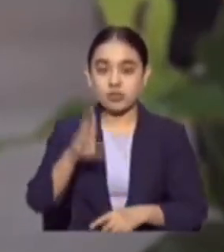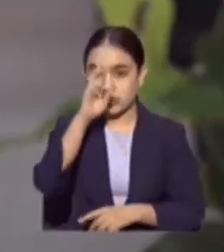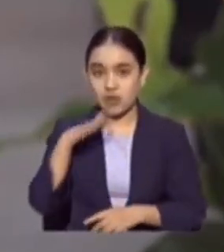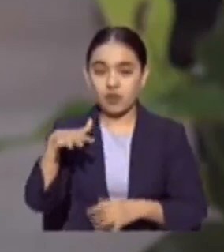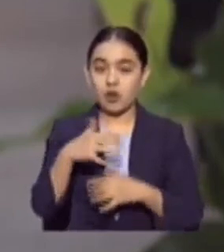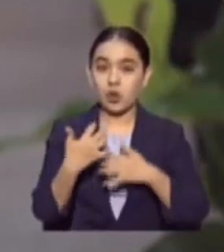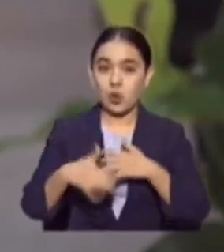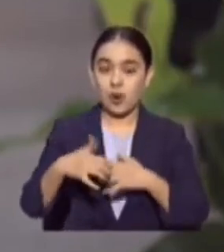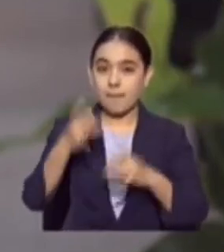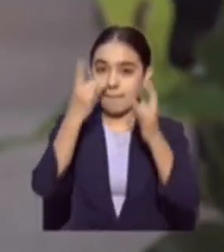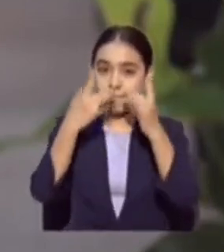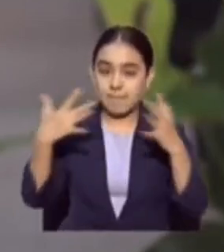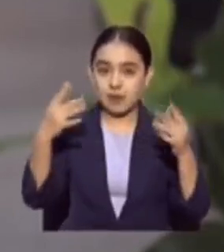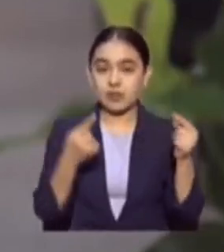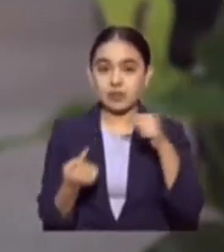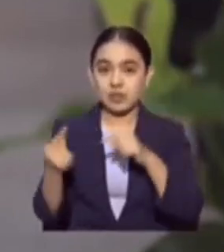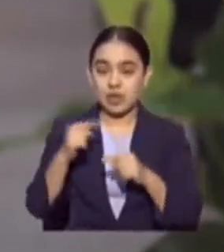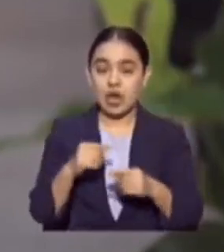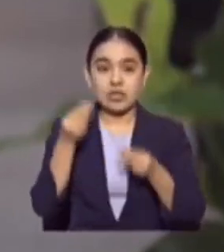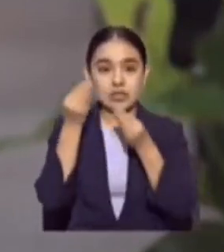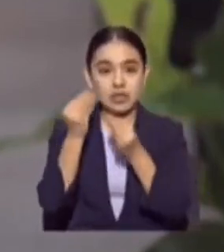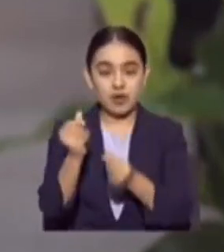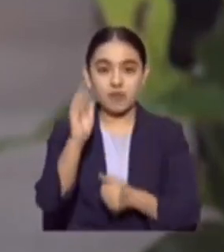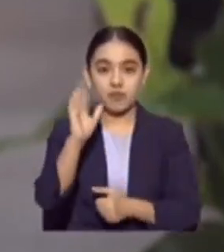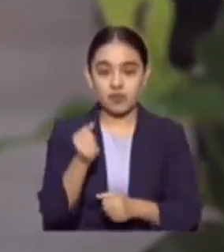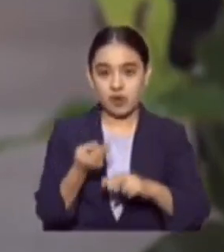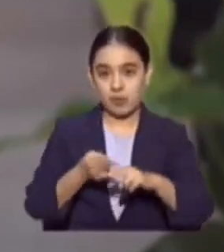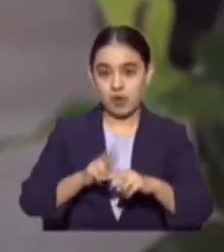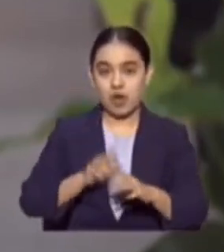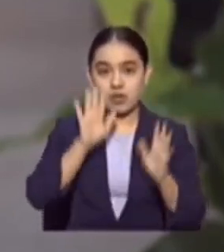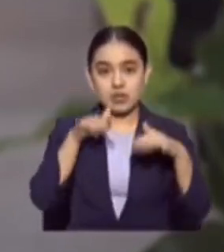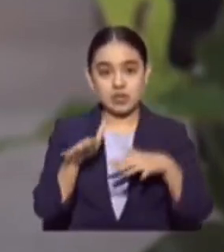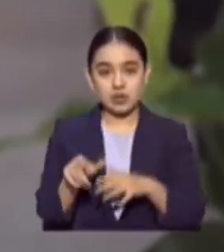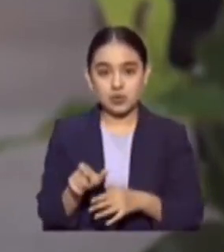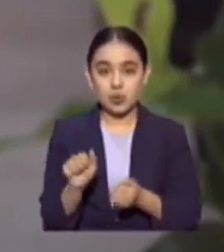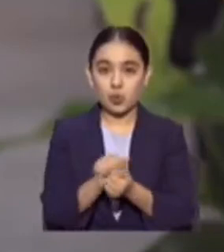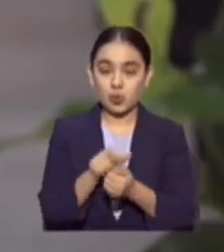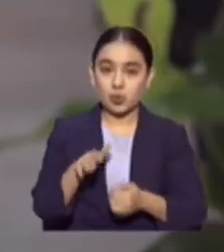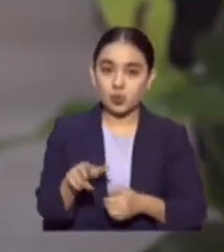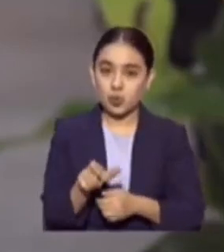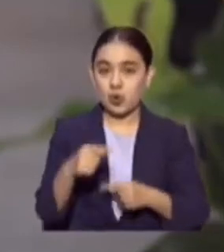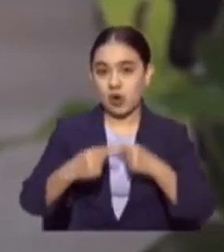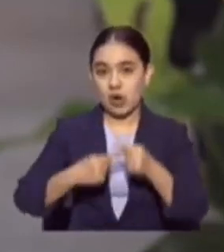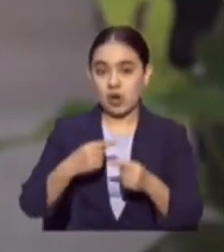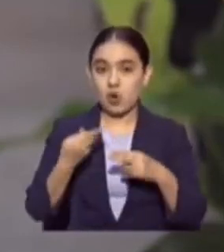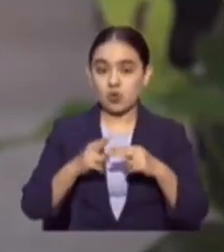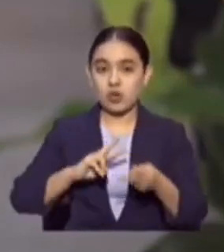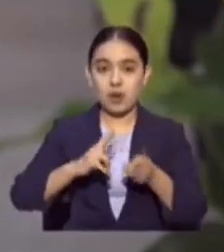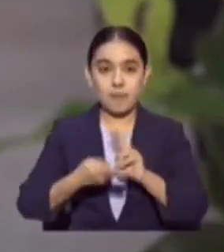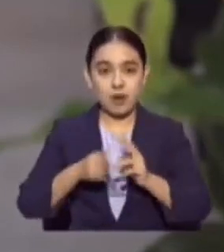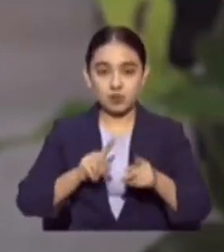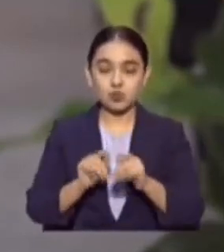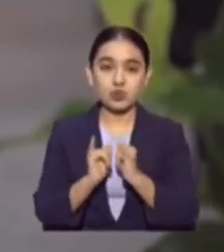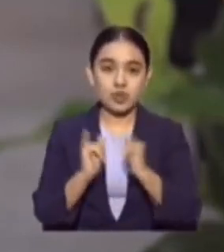davlatlari o'rtasidagi o'zaro madaniyatni ta'siri va mana shu dengiz yo'li, quruqlik yo'li orqali ularni almashinuvini